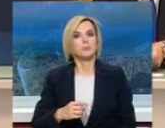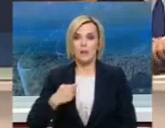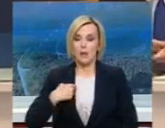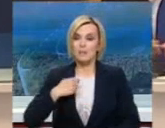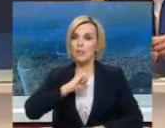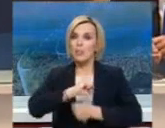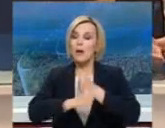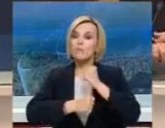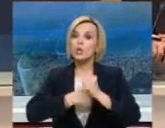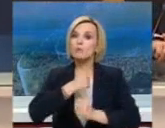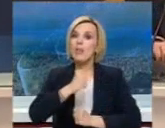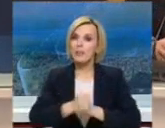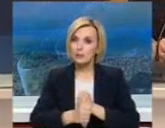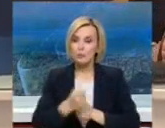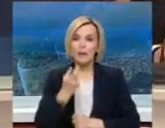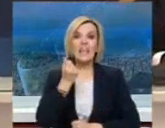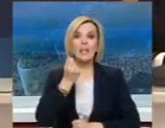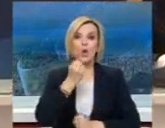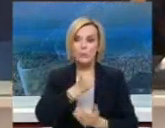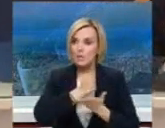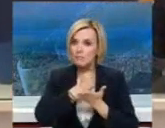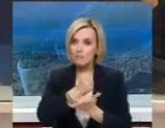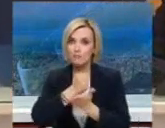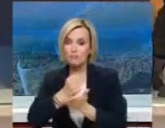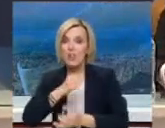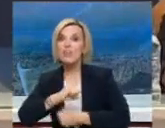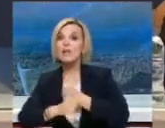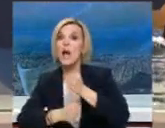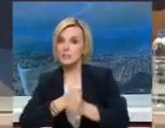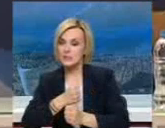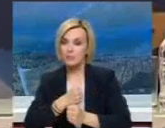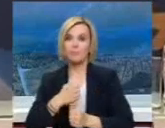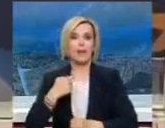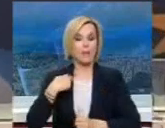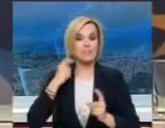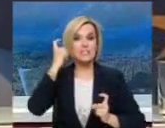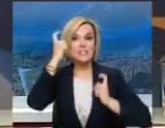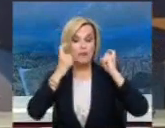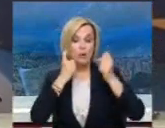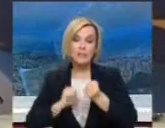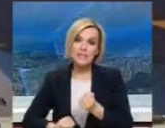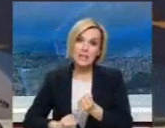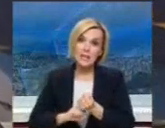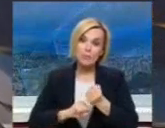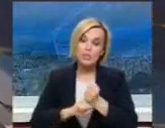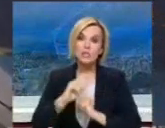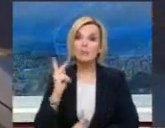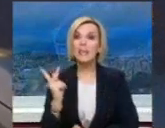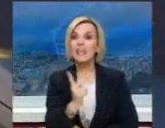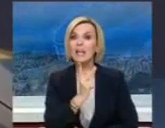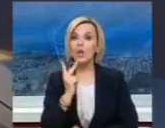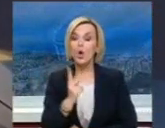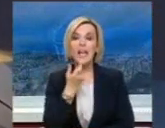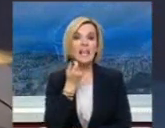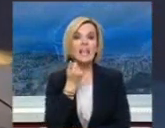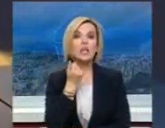δράση έρωτας περιορισμούς της τελευταίας δεκαετίας και αφετέρου να στηρίξουμε την κοινωνία και την οικονομία